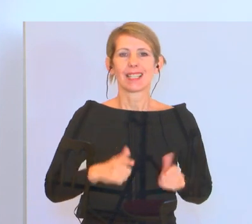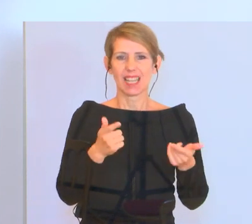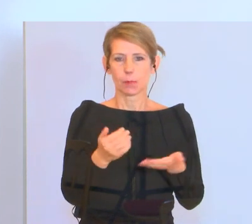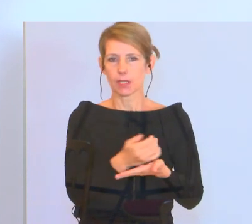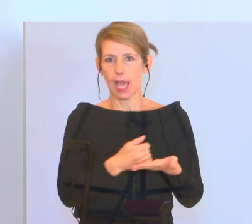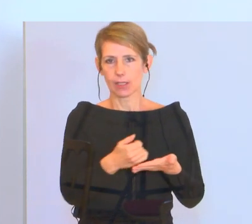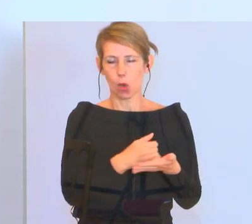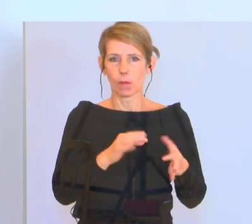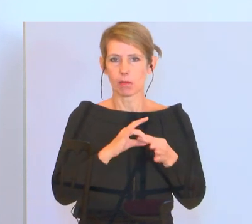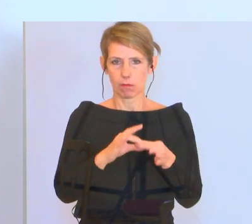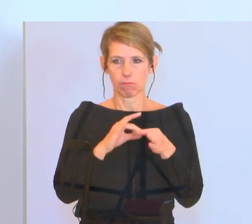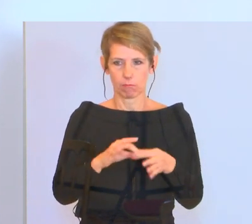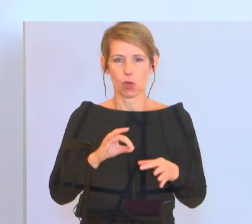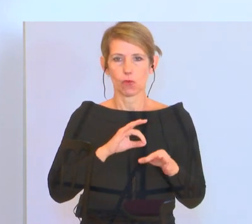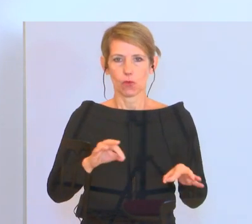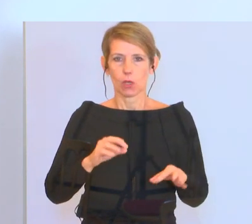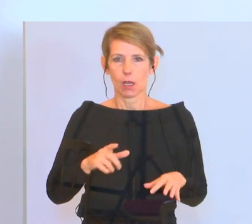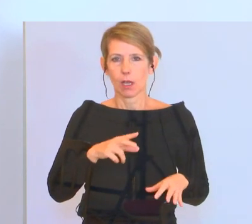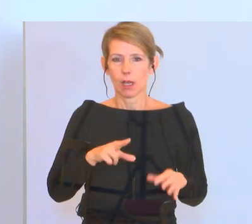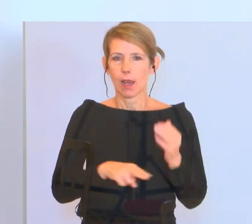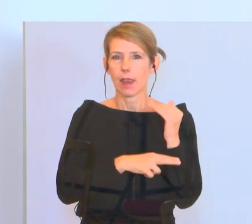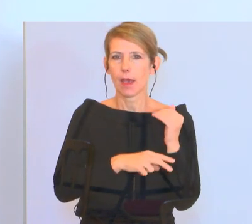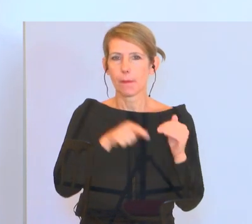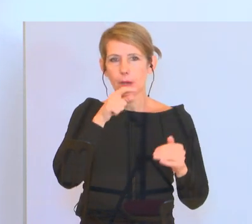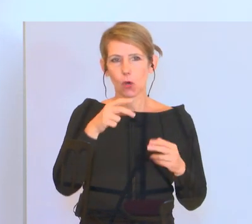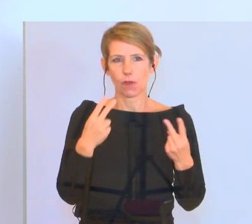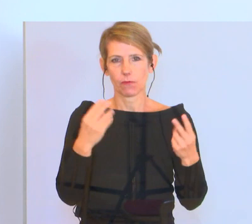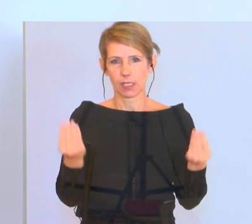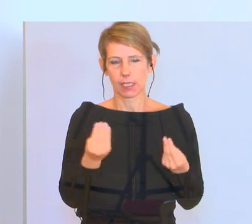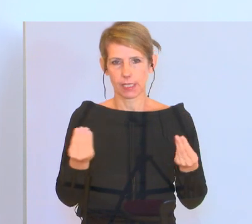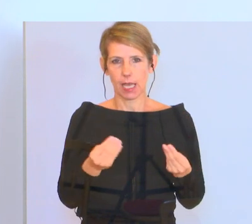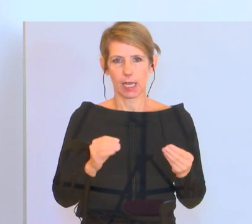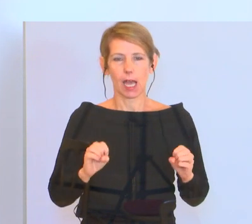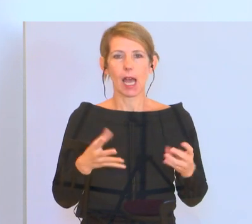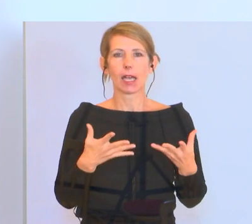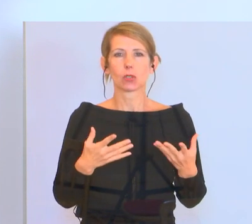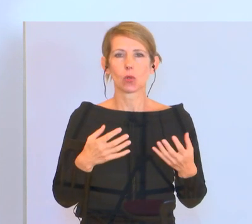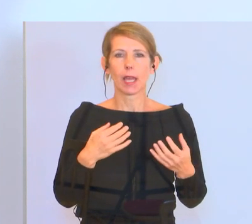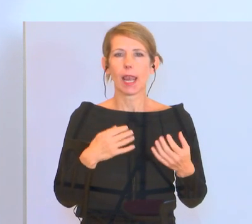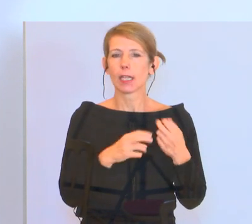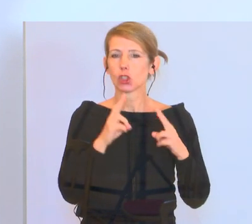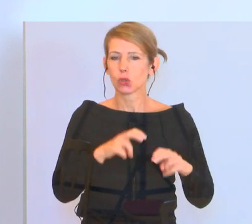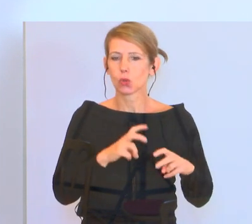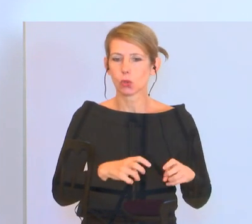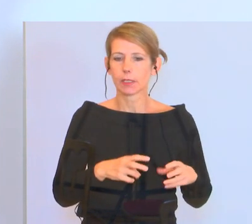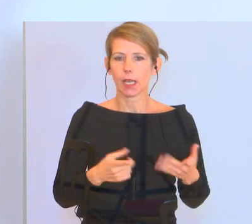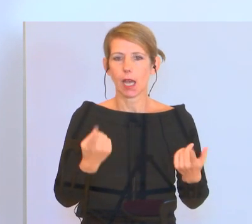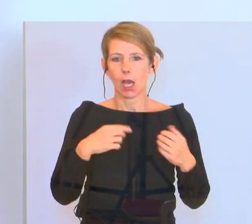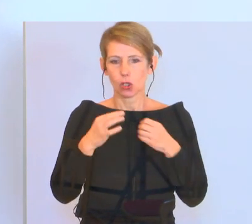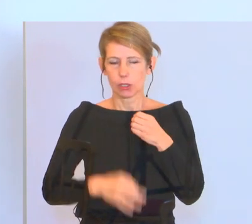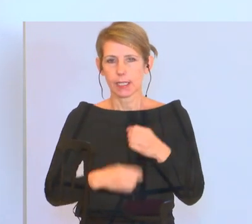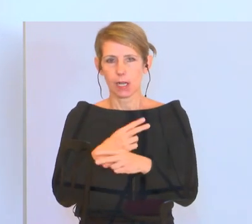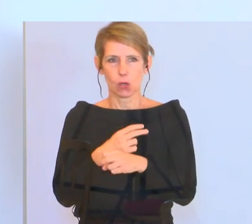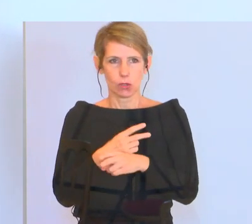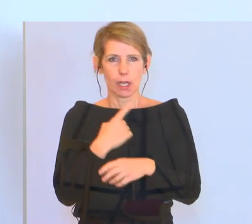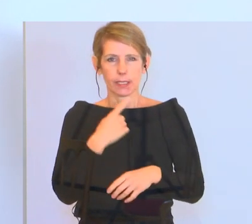Frage der Aufwertung der Lehre eine Rolle spielen. Eine aktuelle Studie der Industriellen Vereinigung Niederösterreich aus dem Frühjahr hat